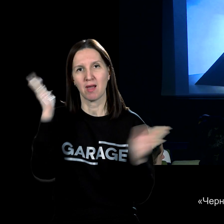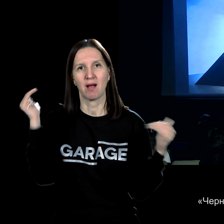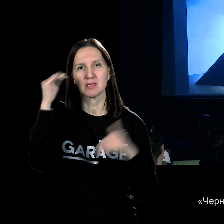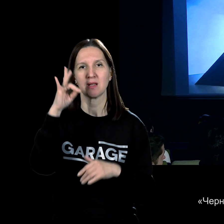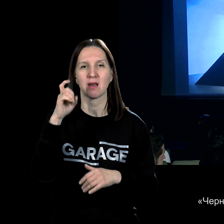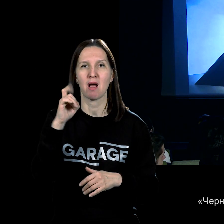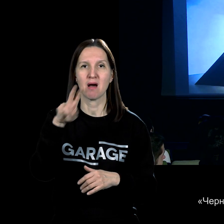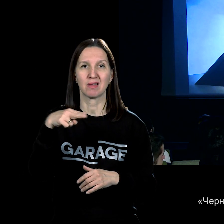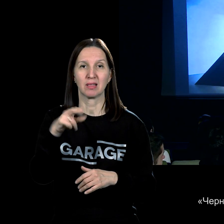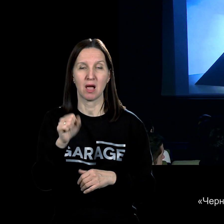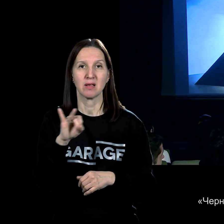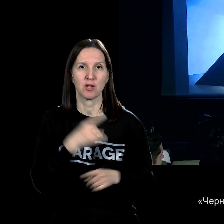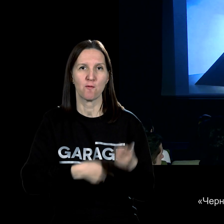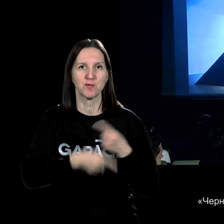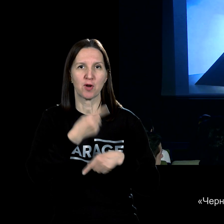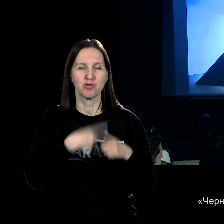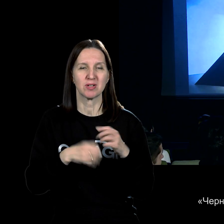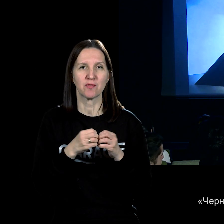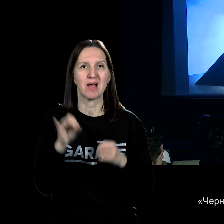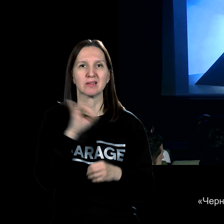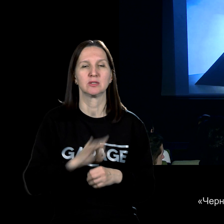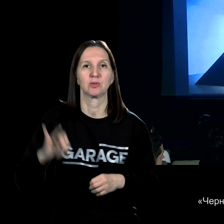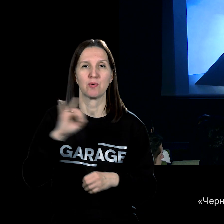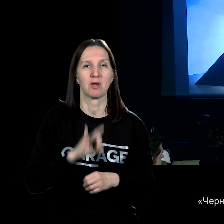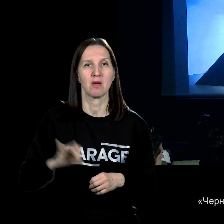возвращается опять-таки с историей про